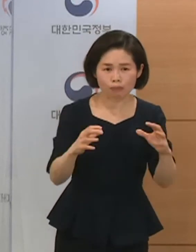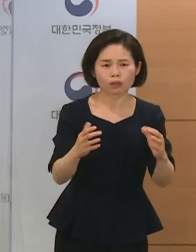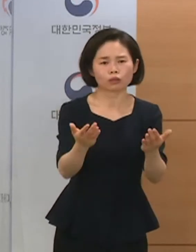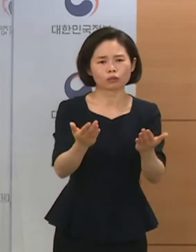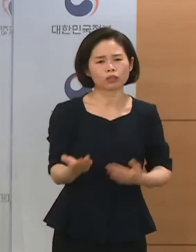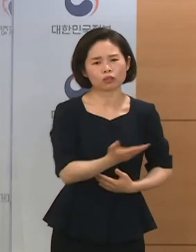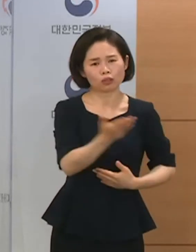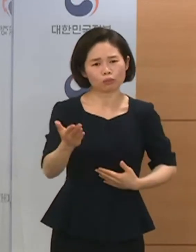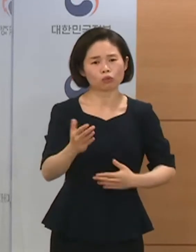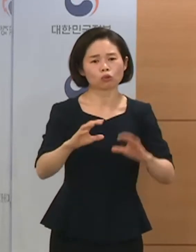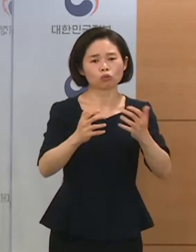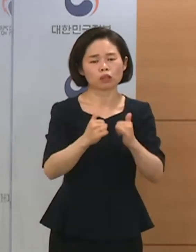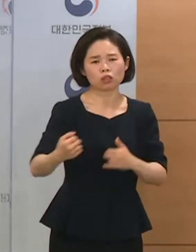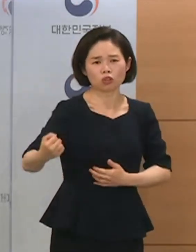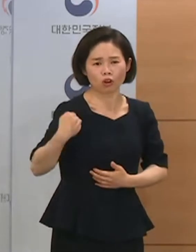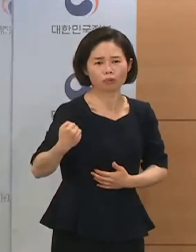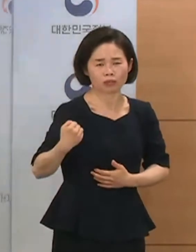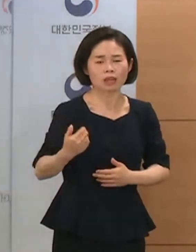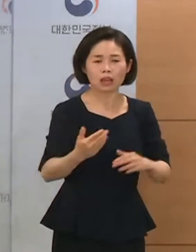감사합니다.